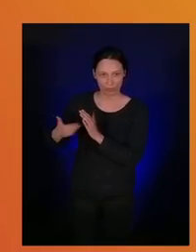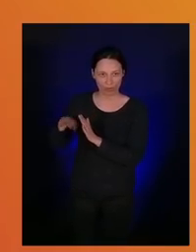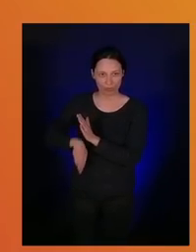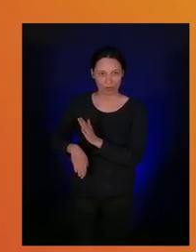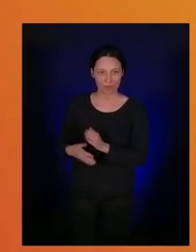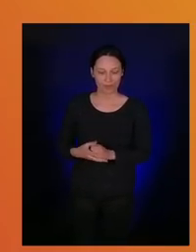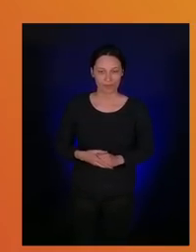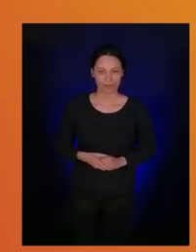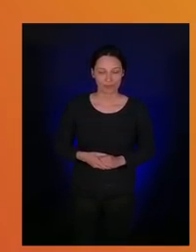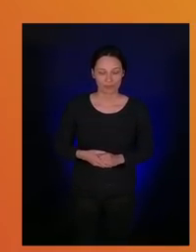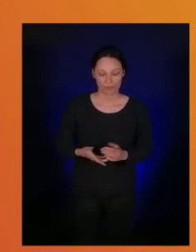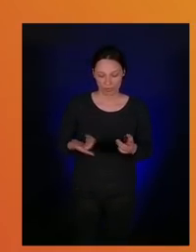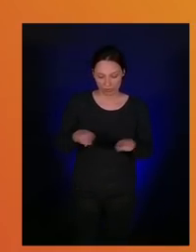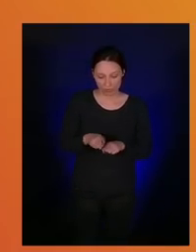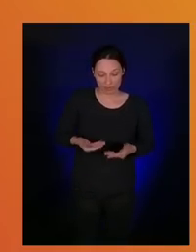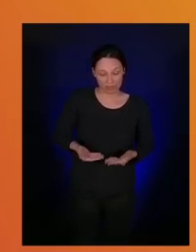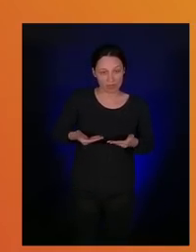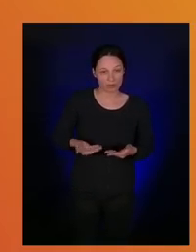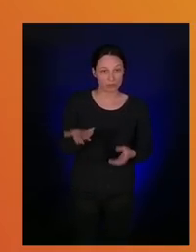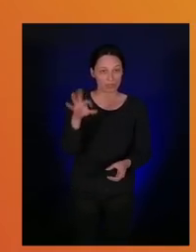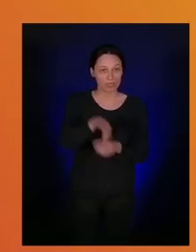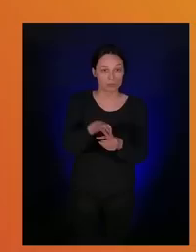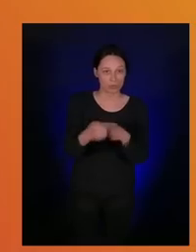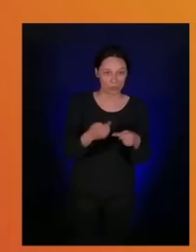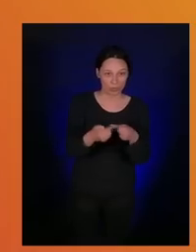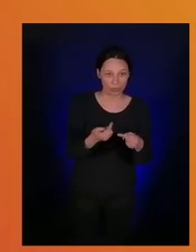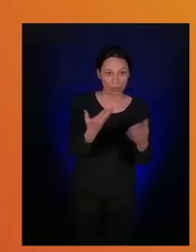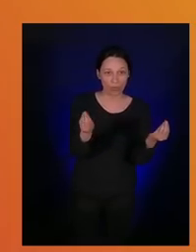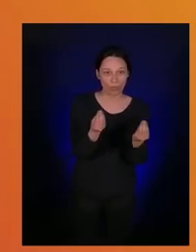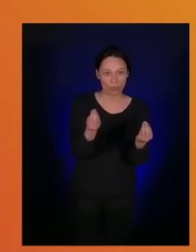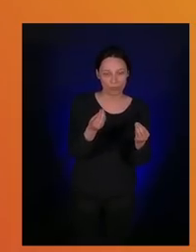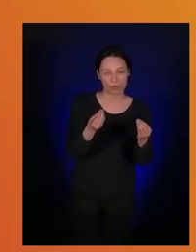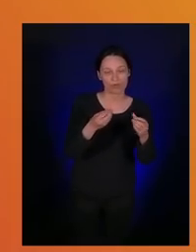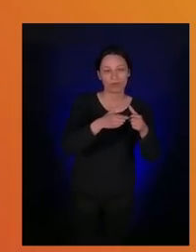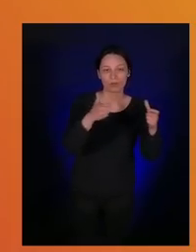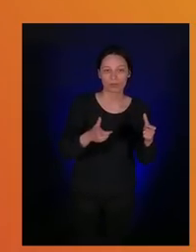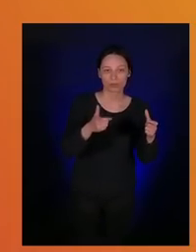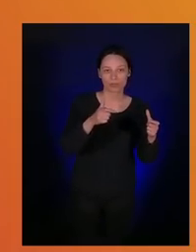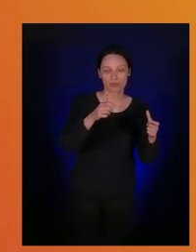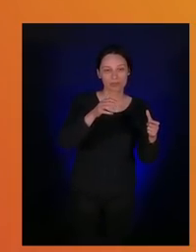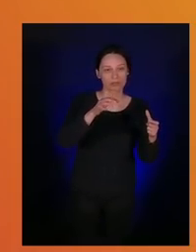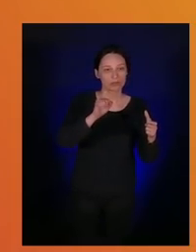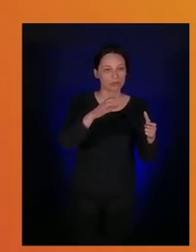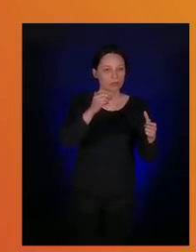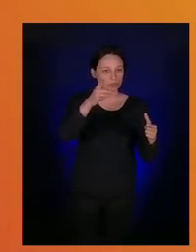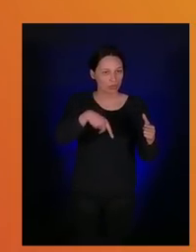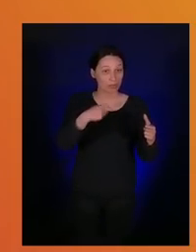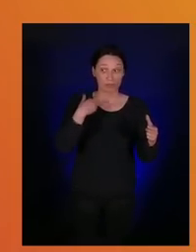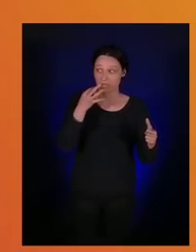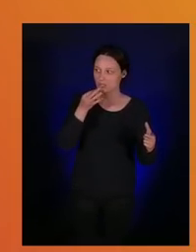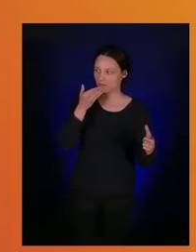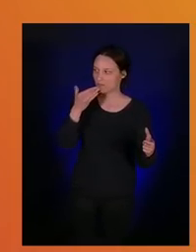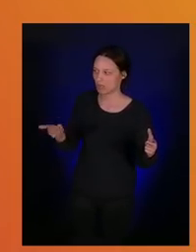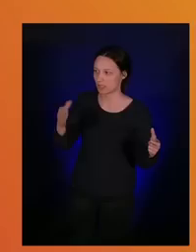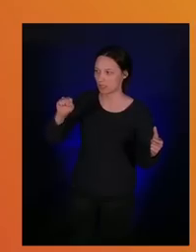Nous sommes également en pleines élections aux Fonderies de la Bruche, qui est une SCOP. D'ailleurs, je tiens à remercier tout particulièrement SCOPTI,